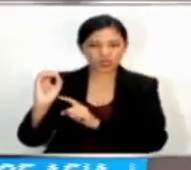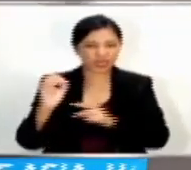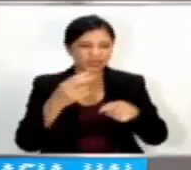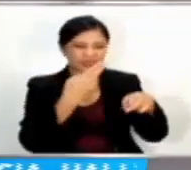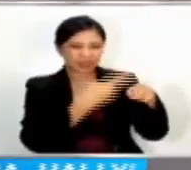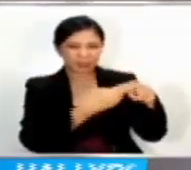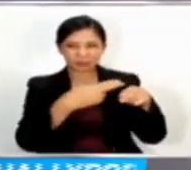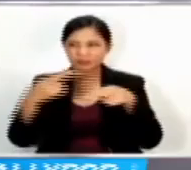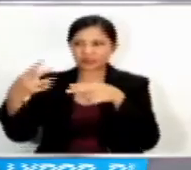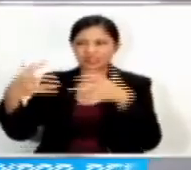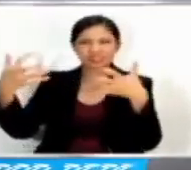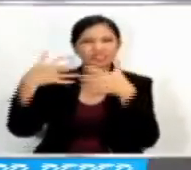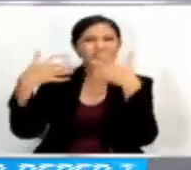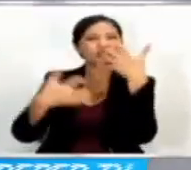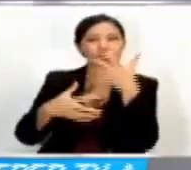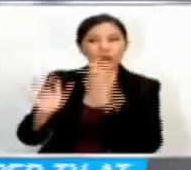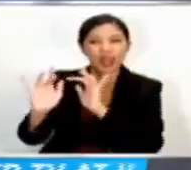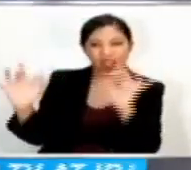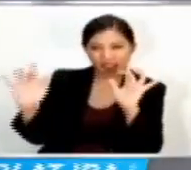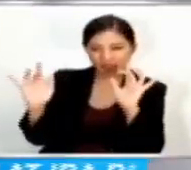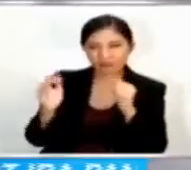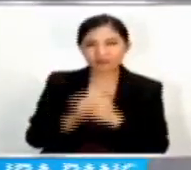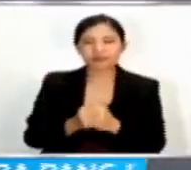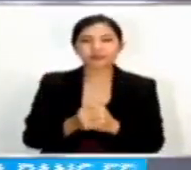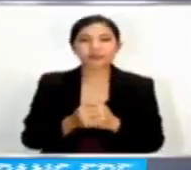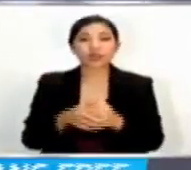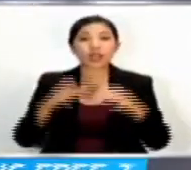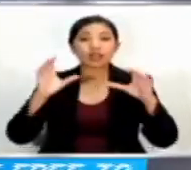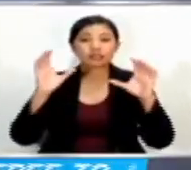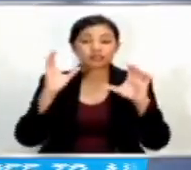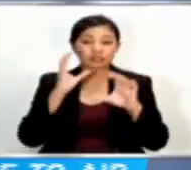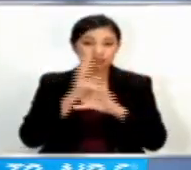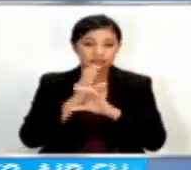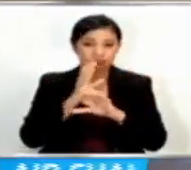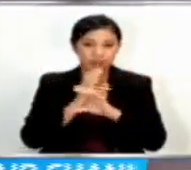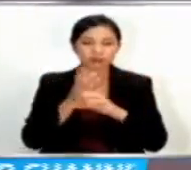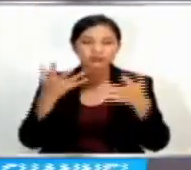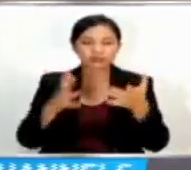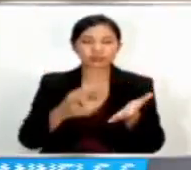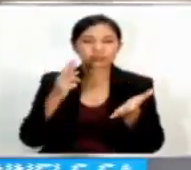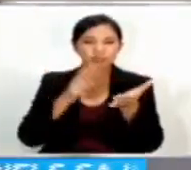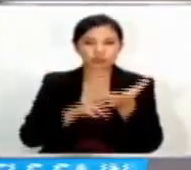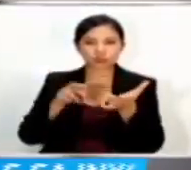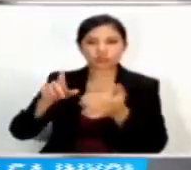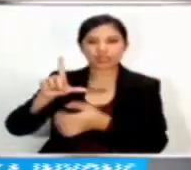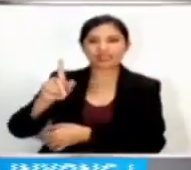Rehistrado naman ang sasakyan sa Land Transportation Office. Ian Cruz, GMA News.